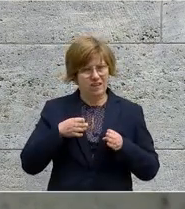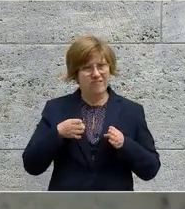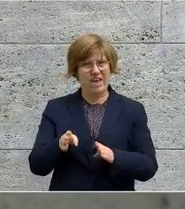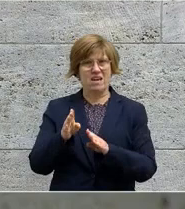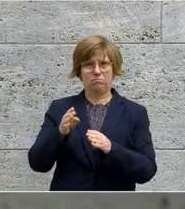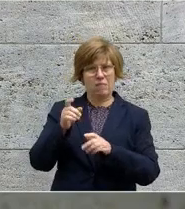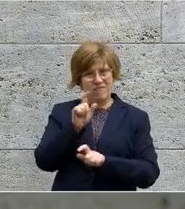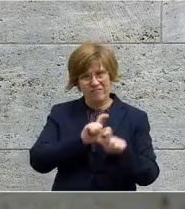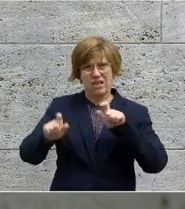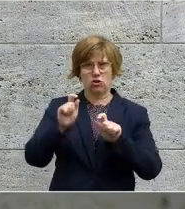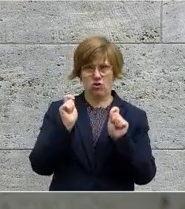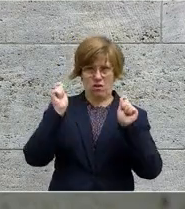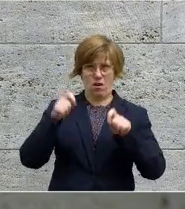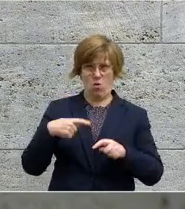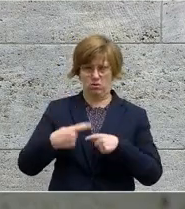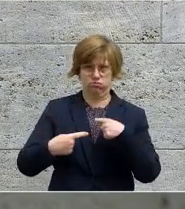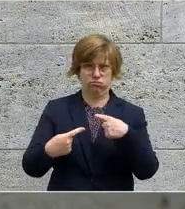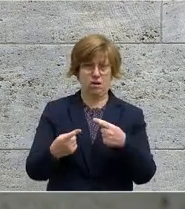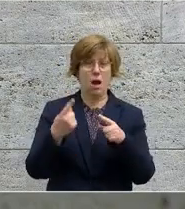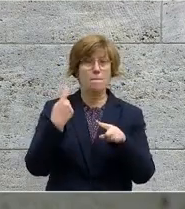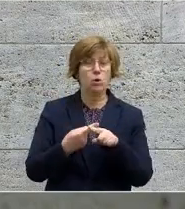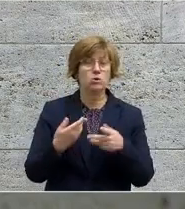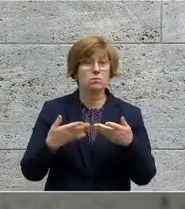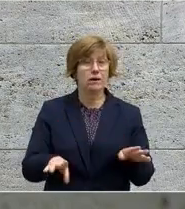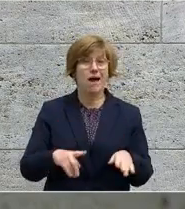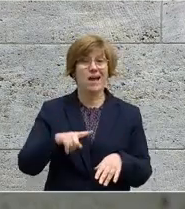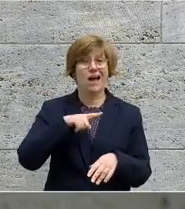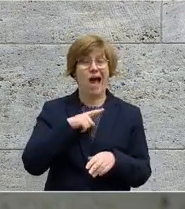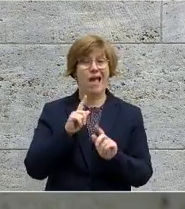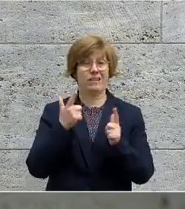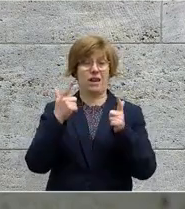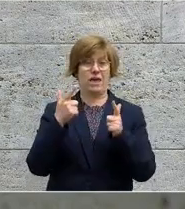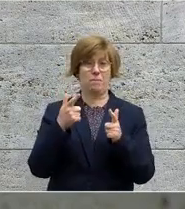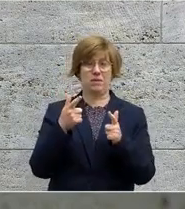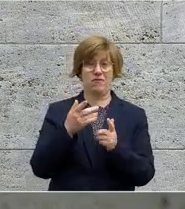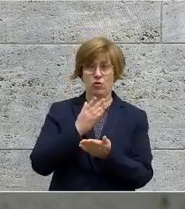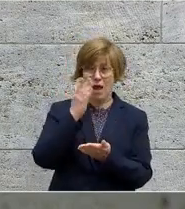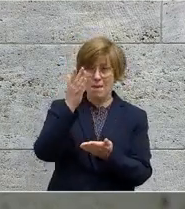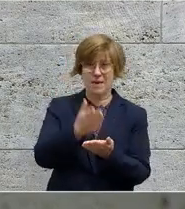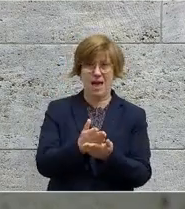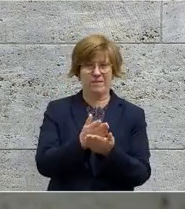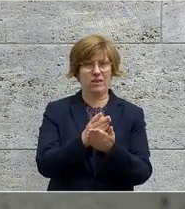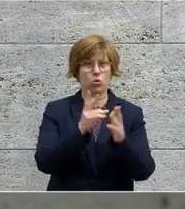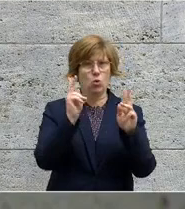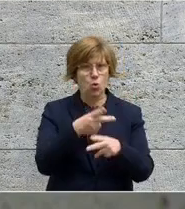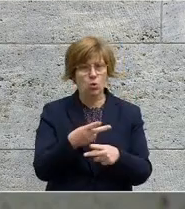den Widerstand und die Bereitschaft, das eigene Leben für die Beendigung